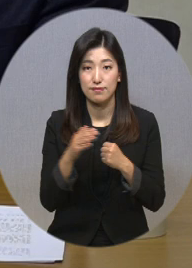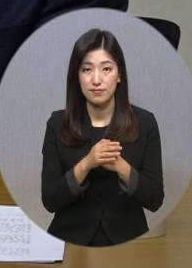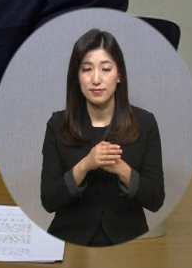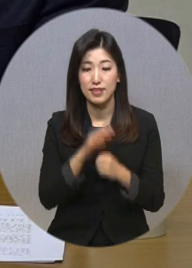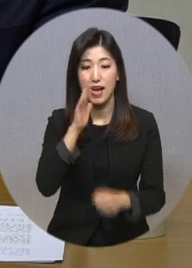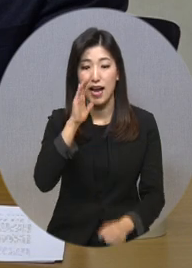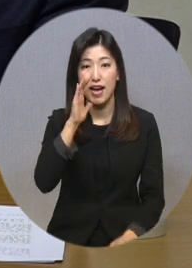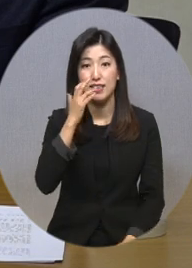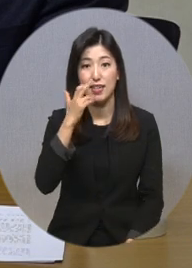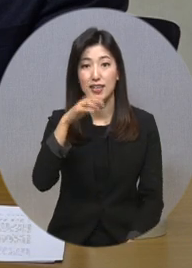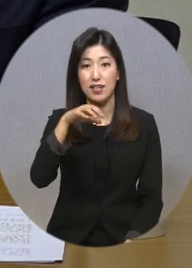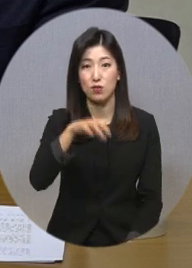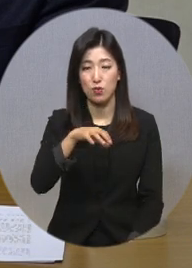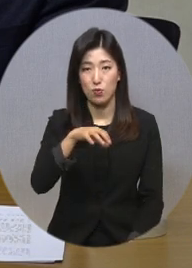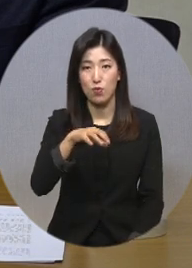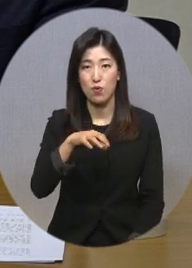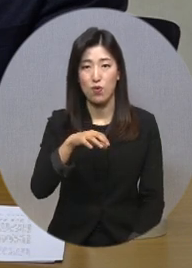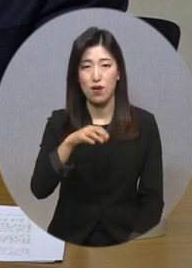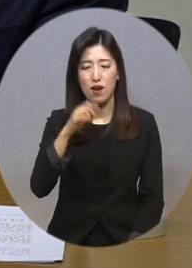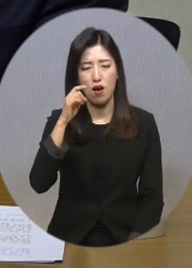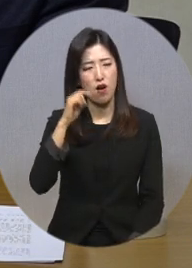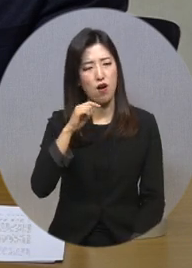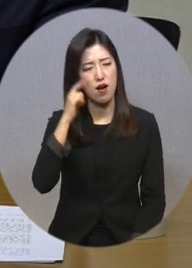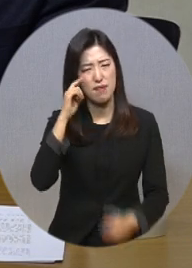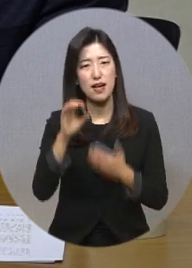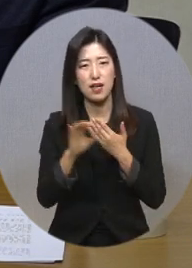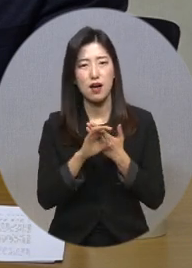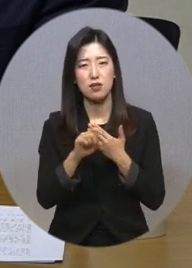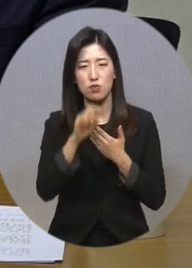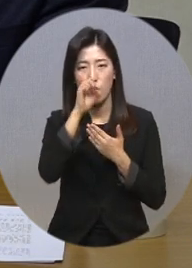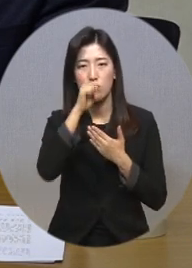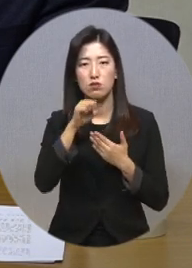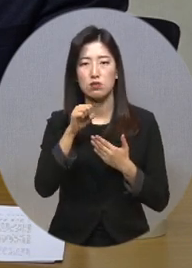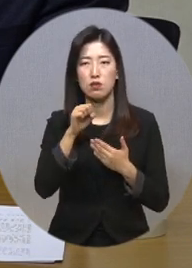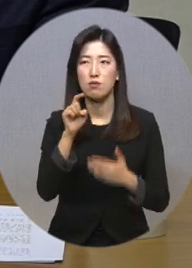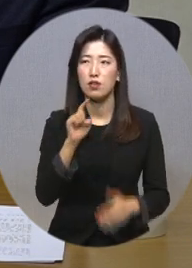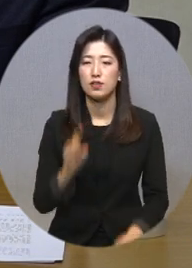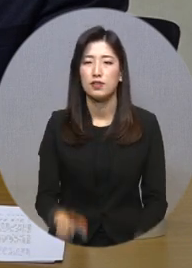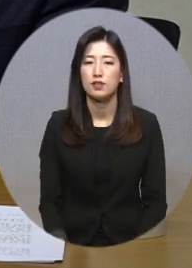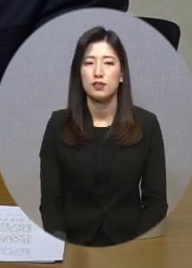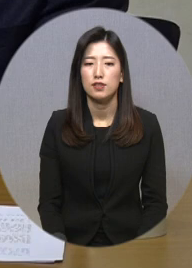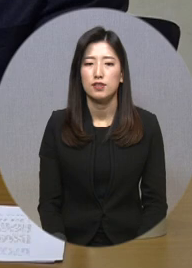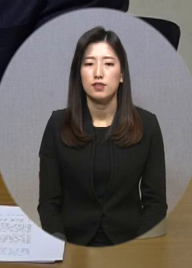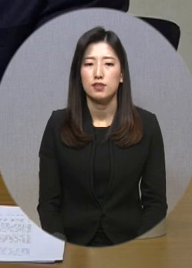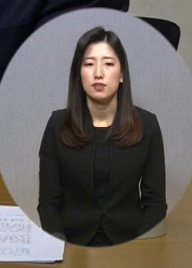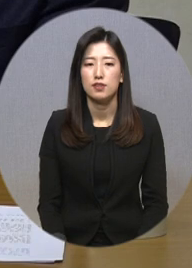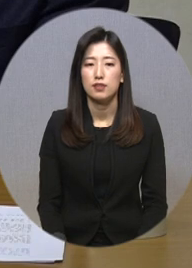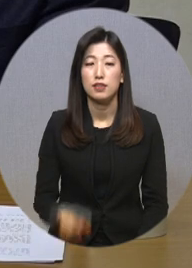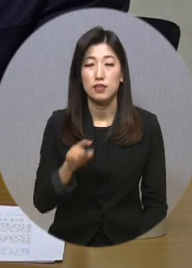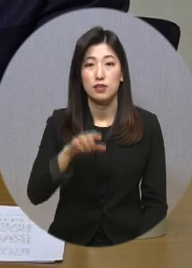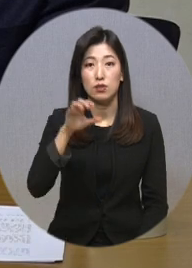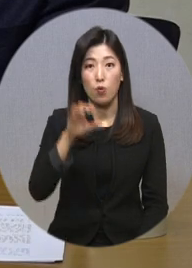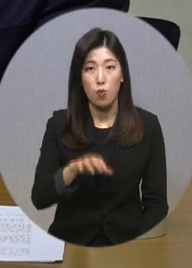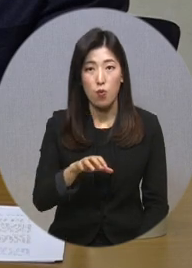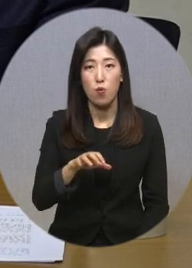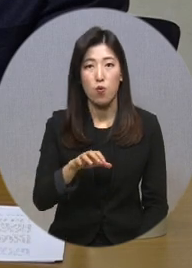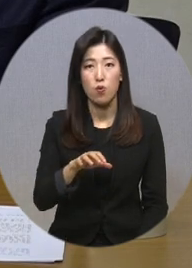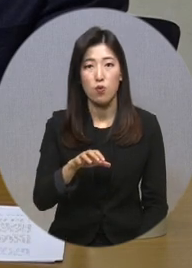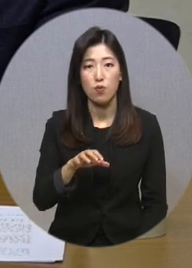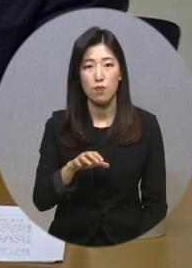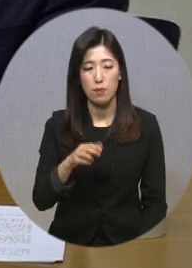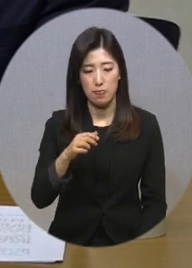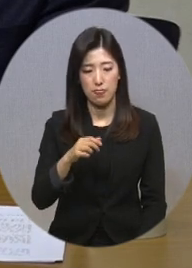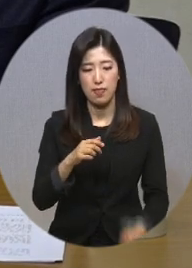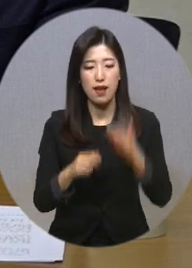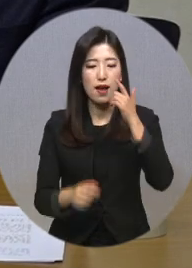만약에 그러한 시설이 있으면은 그 아마 공간이 금세 꽉